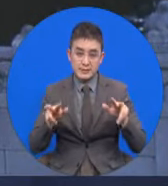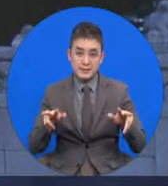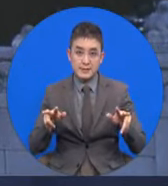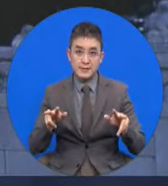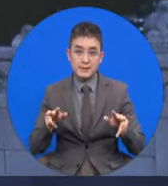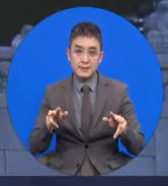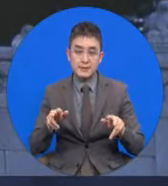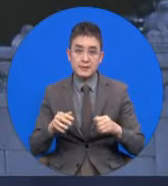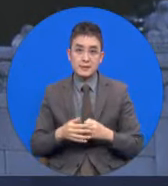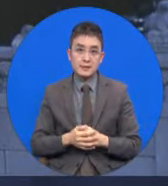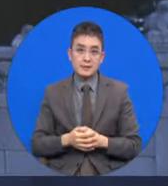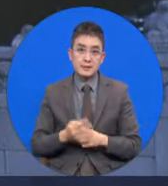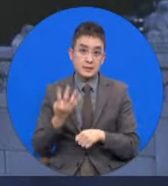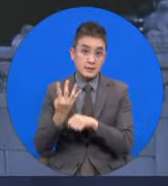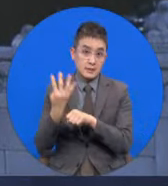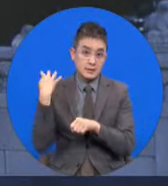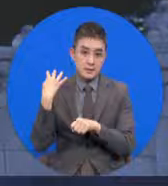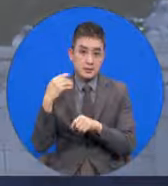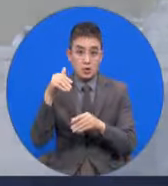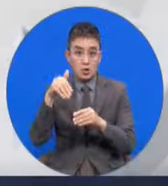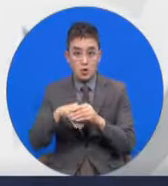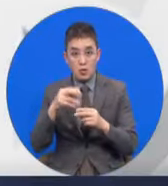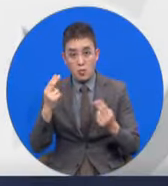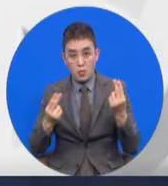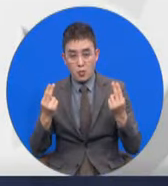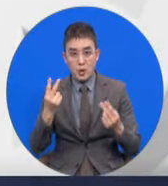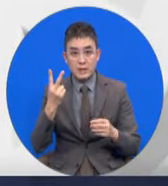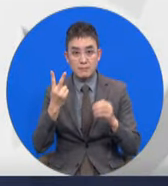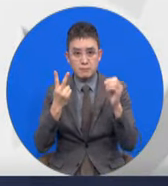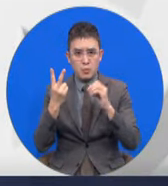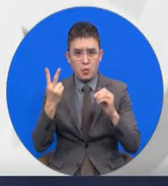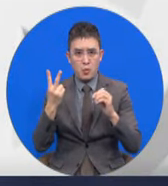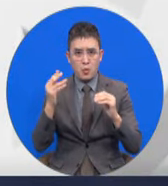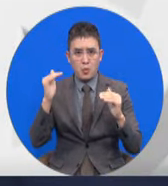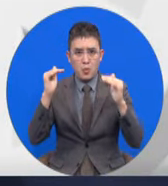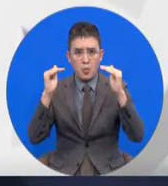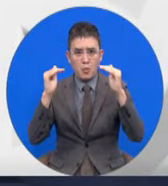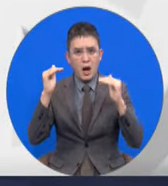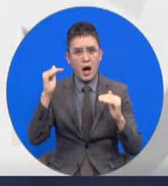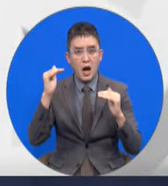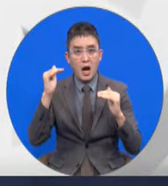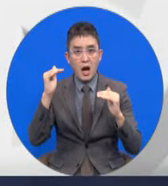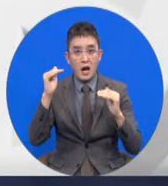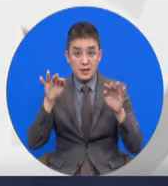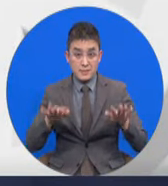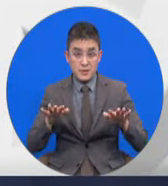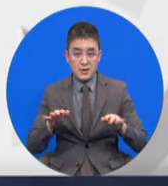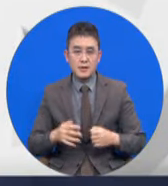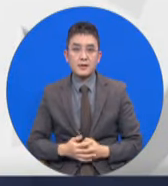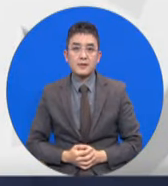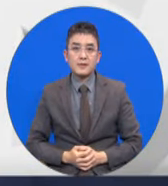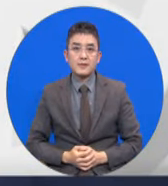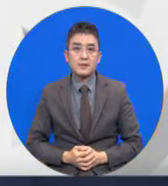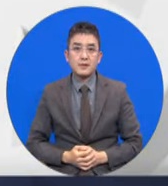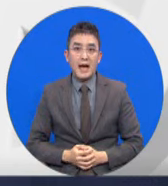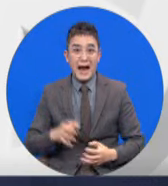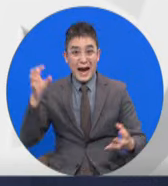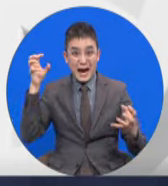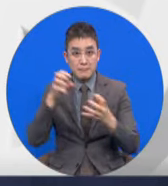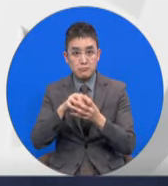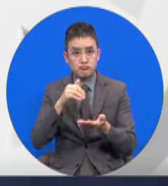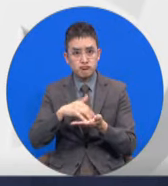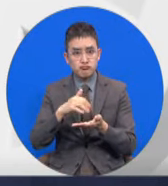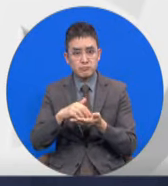지난 총선보다 전국 투표율 평균이 한 2%포인트가량 지금 낮다라는 거거든요. 그러면 전체 투표율이 과연